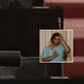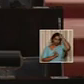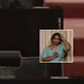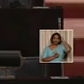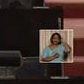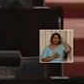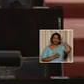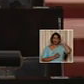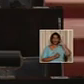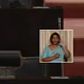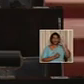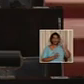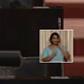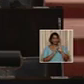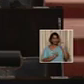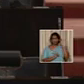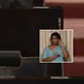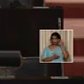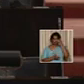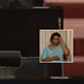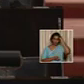अपराध वार्तावीमक सिद्धवी नेत